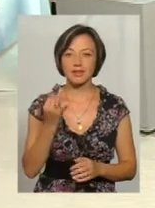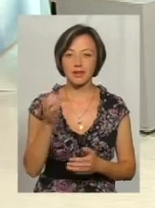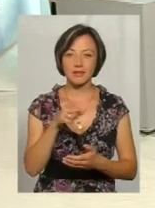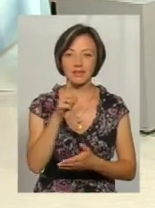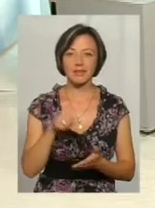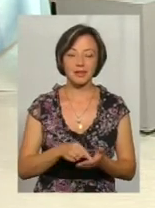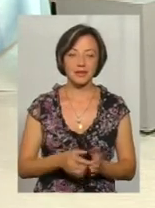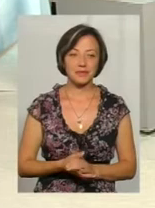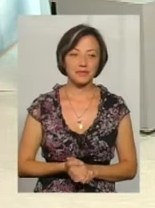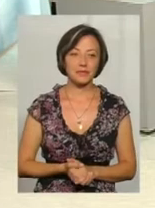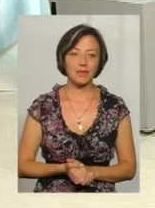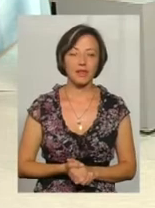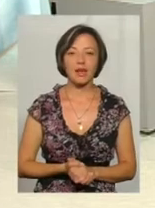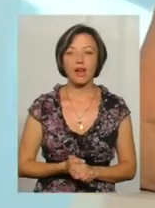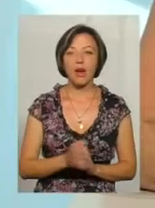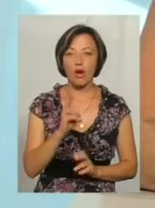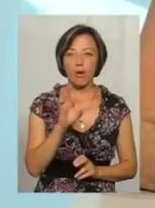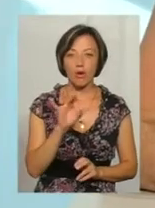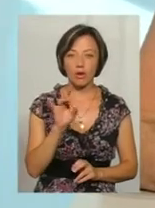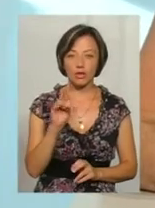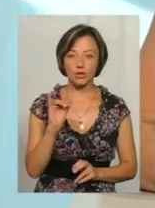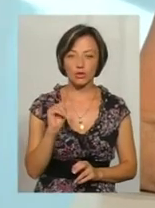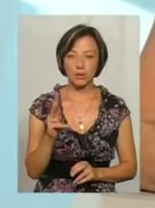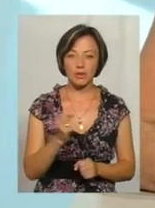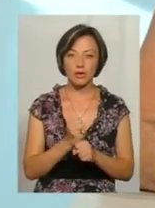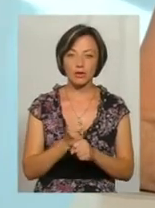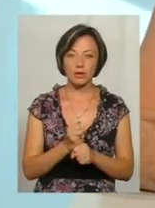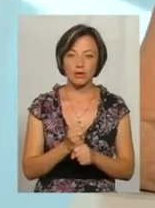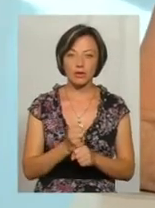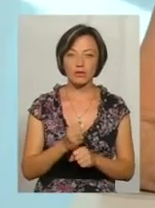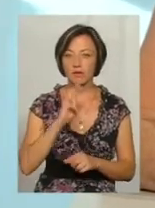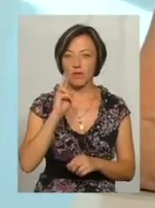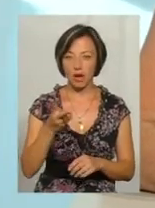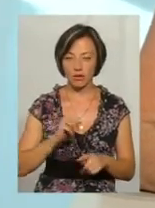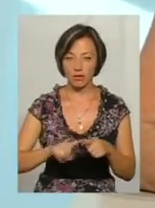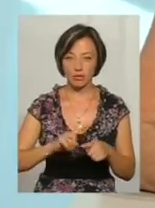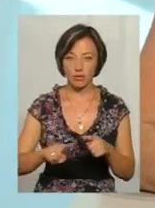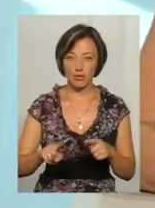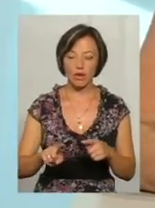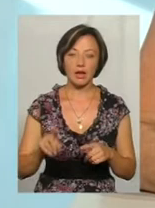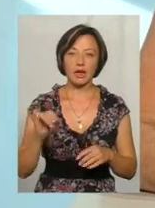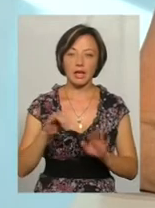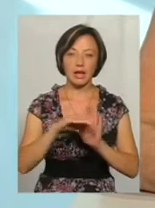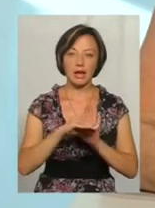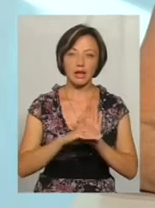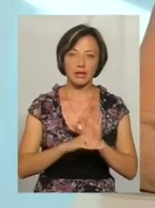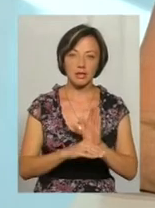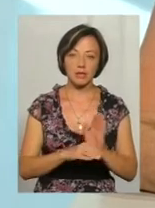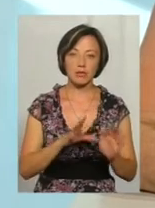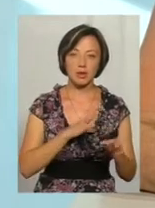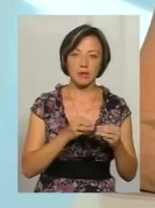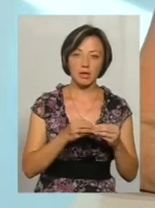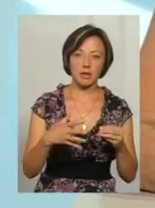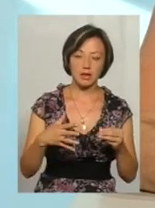задали, знаєте, Корнійчук працював не тільки півроку, Корнійчук вже працює, по-моєму, скоро буде 2 роки, розумієте? І рейтинги, які були,